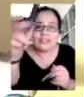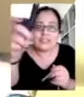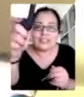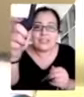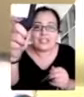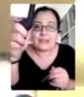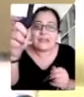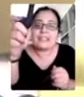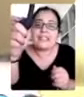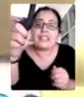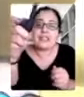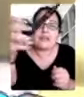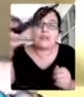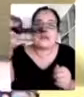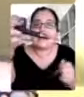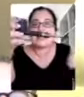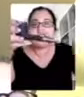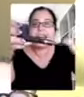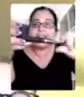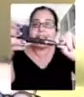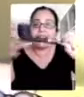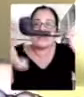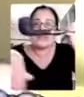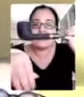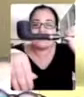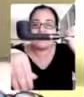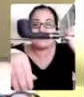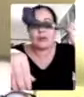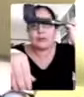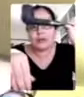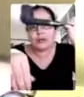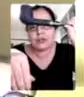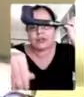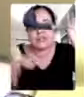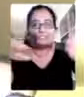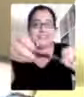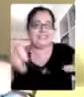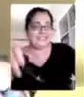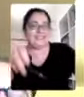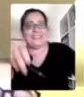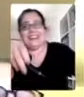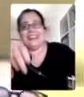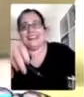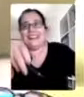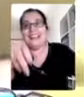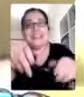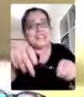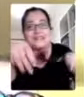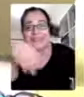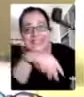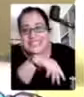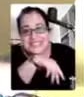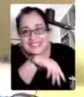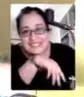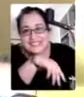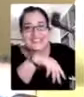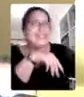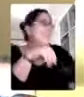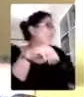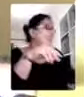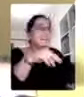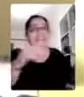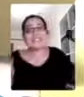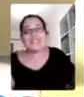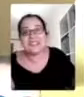o derece taş gibi. Peki içimi bu güzel Şahin'in içimi nasıl? Bombok. Yani hiçbir değişiklik